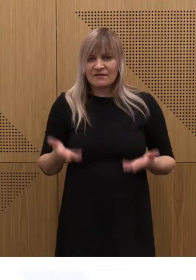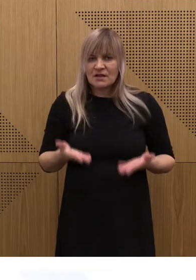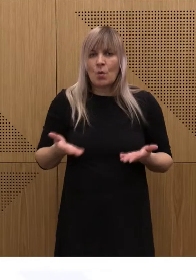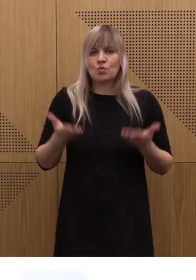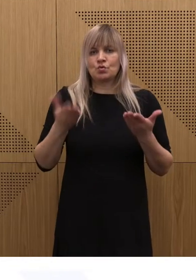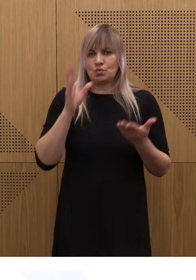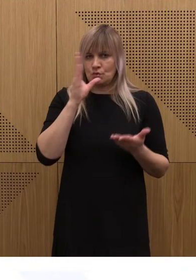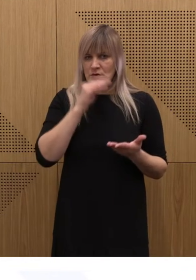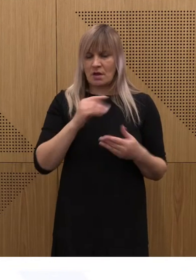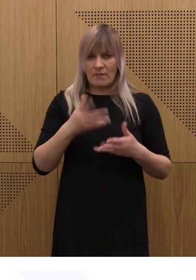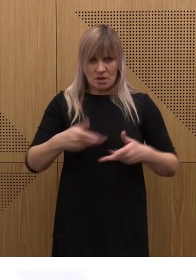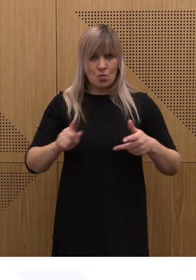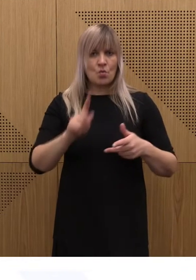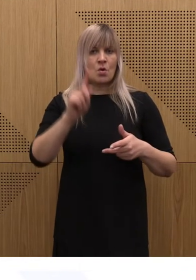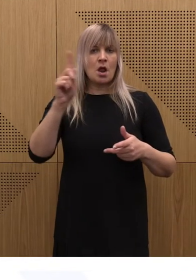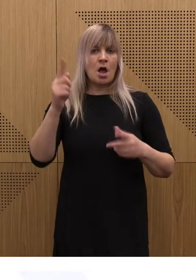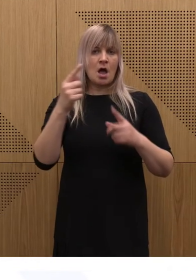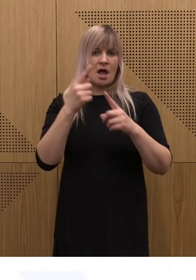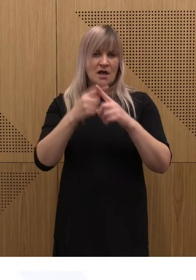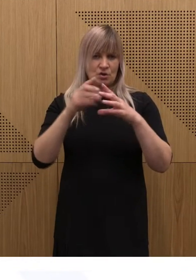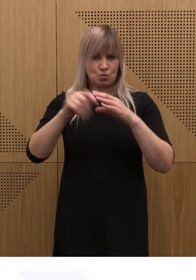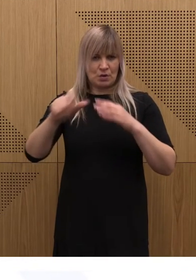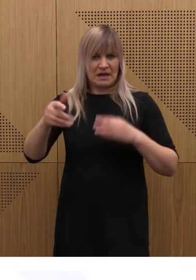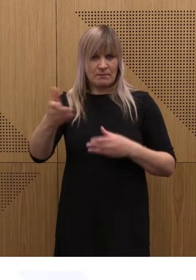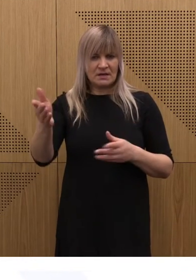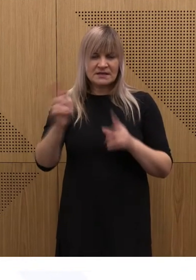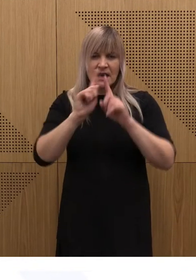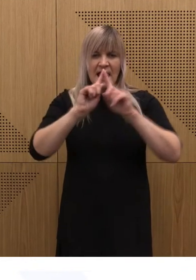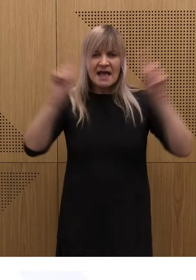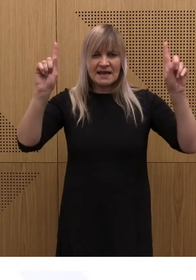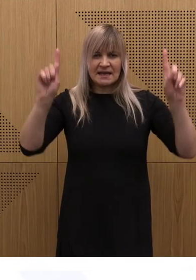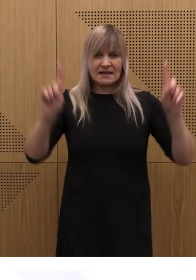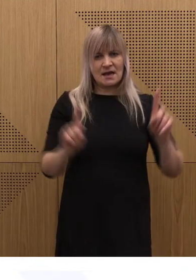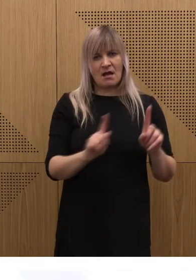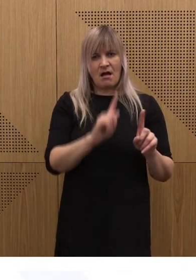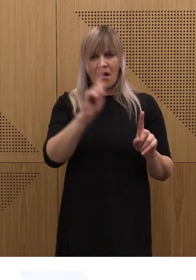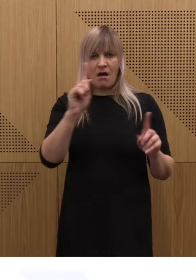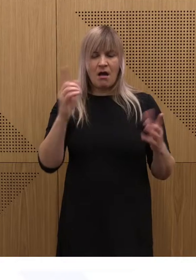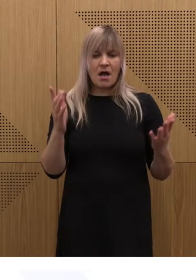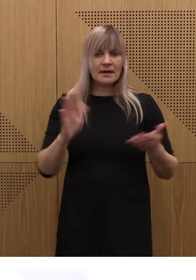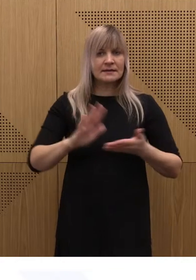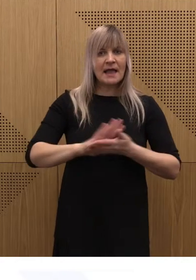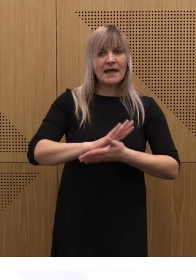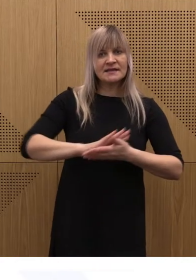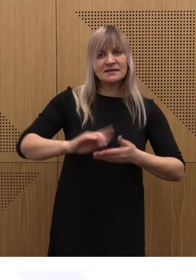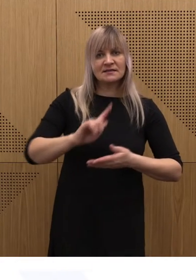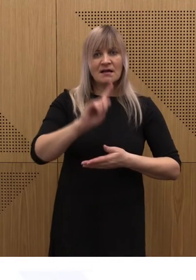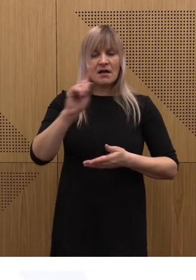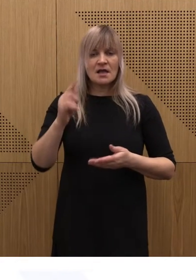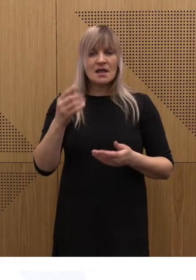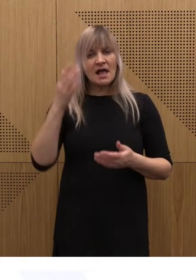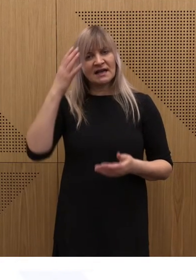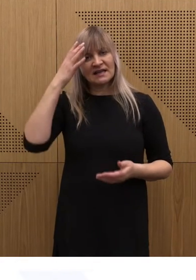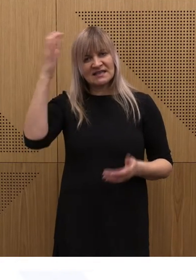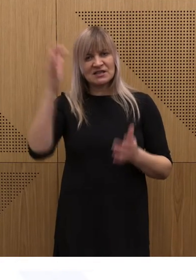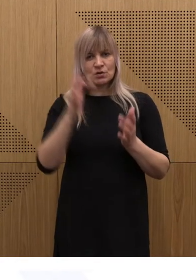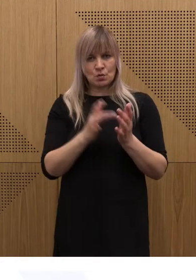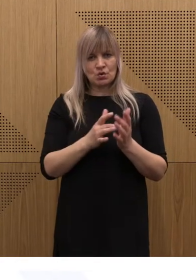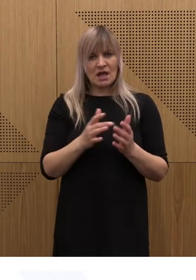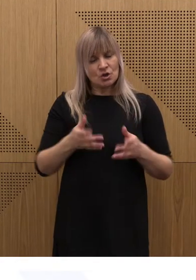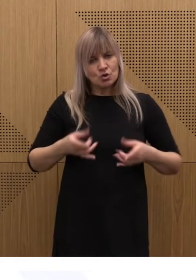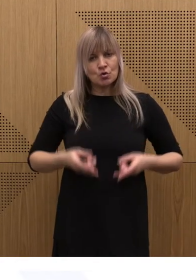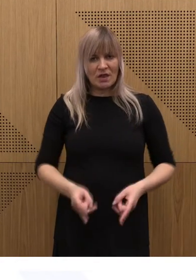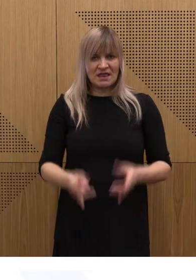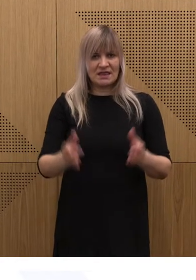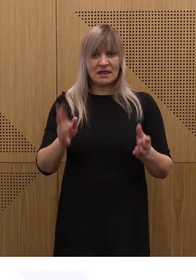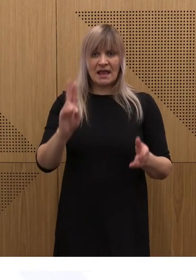kosutust . jõulude aeg on kristlaskonnale väga eriline aeg , tähistatakse sel ajal Kristuse sündi ja kui on